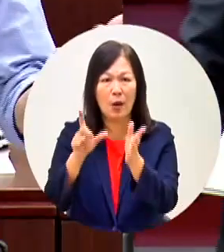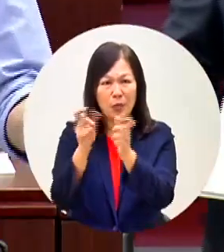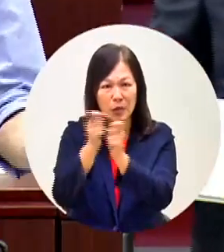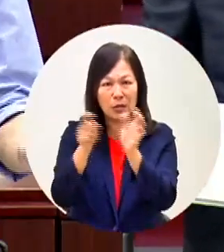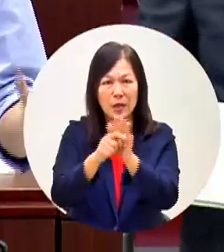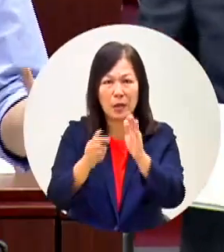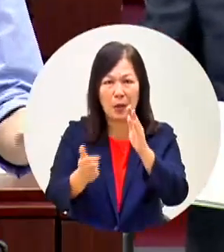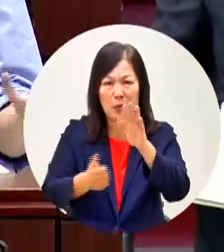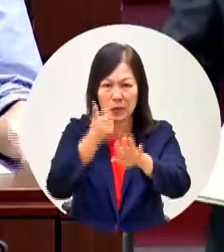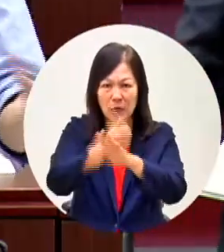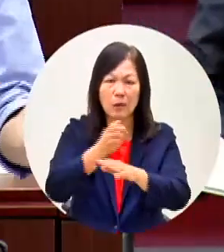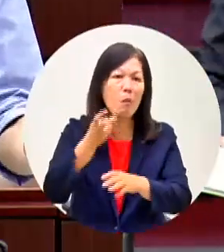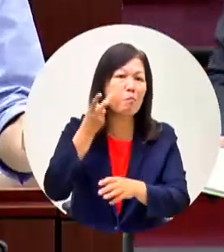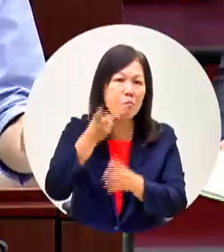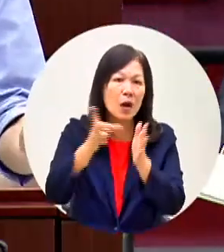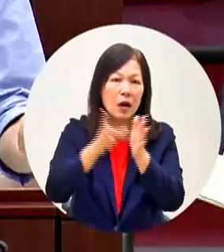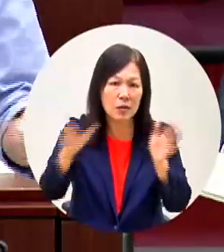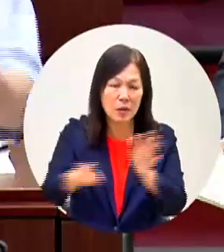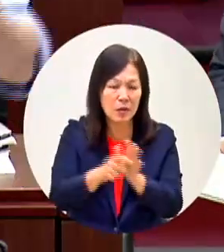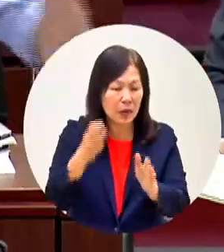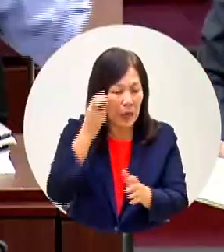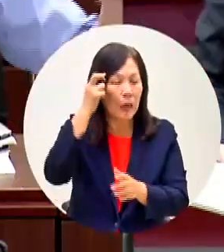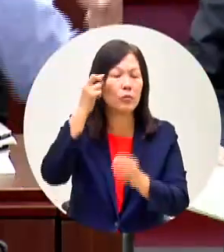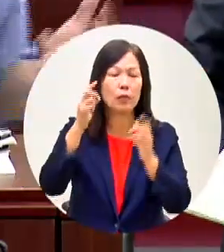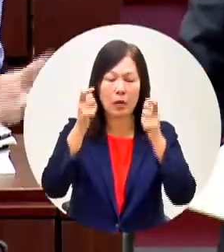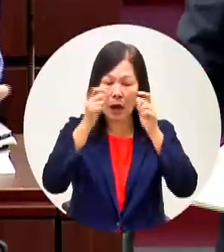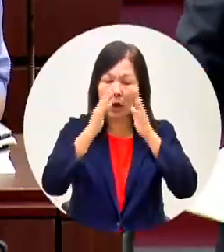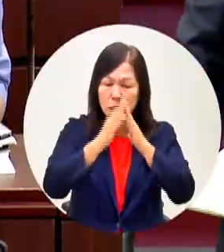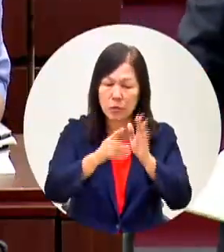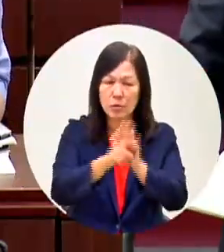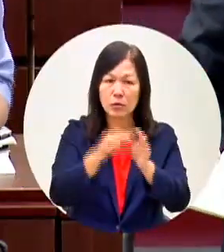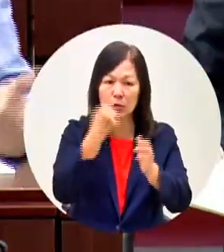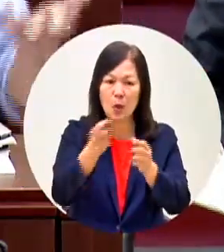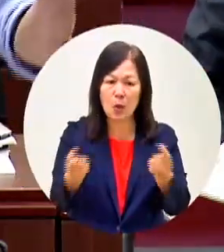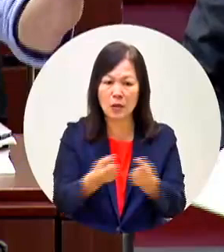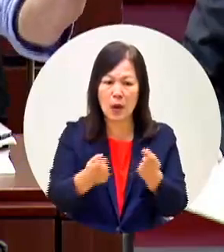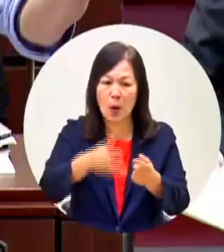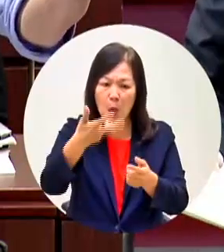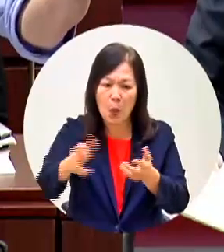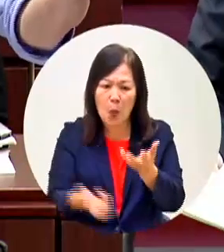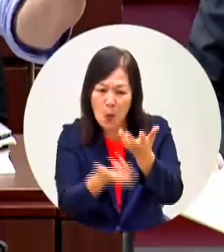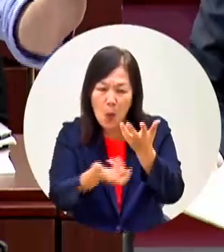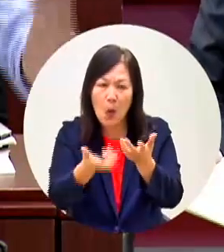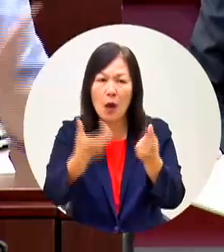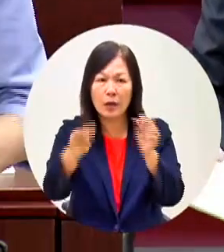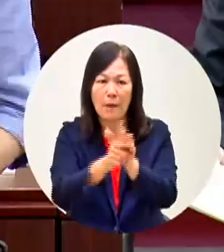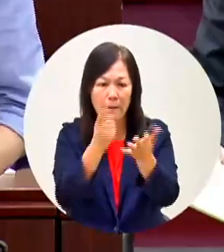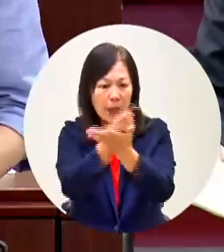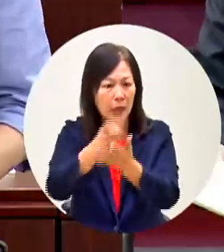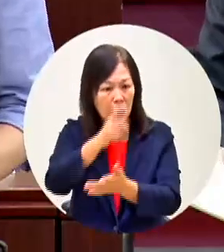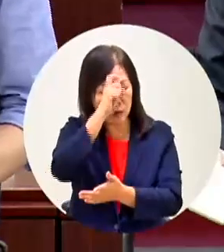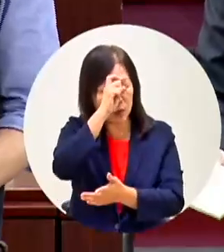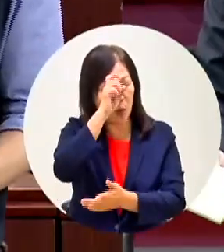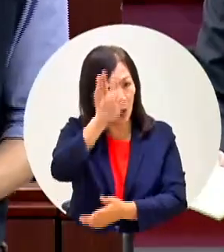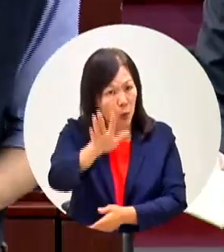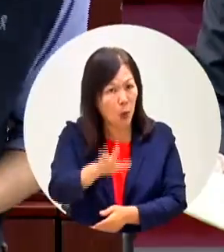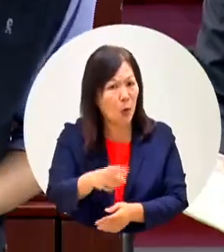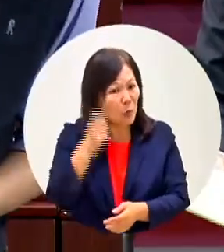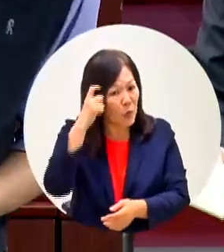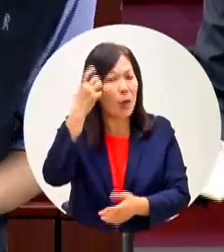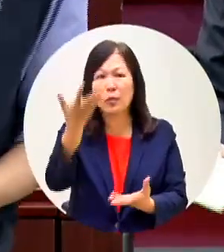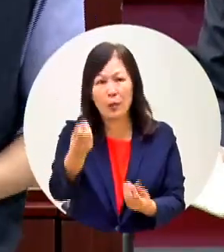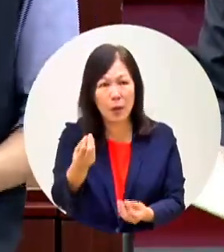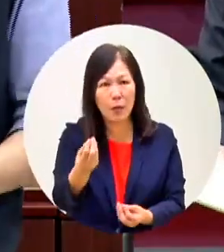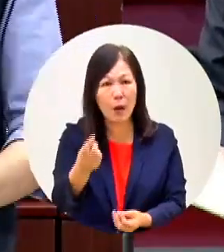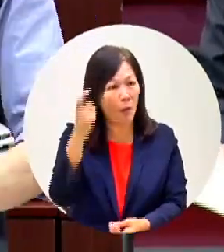高雄市好像一锅水在煮开了吗？大家都觉得很有希望吗？你没有强烈感受，你一定要跟 市长 在一起。 我也对你充满希